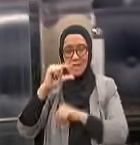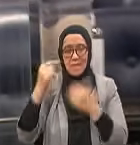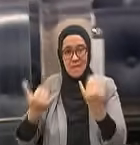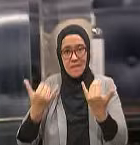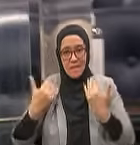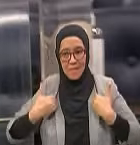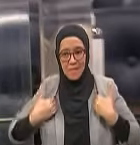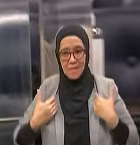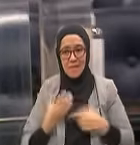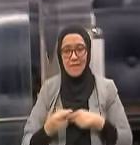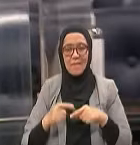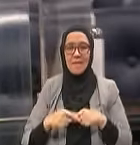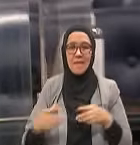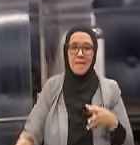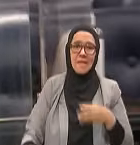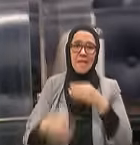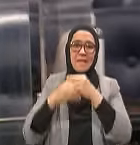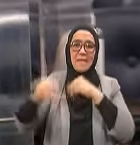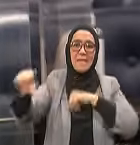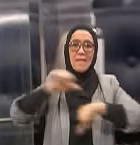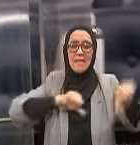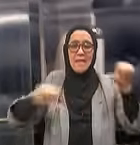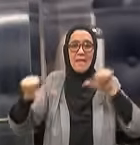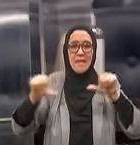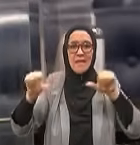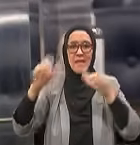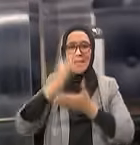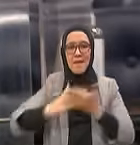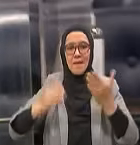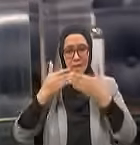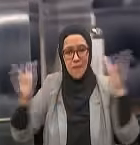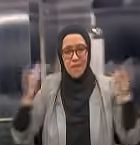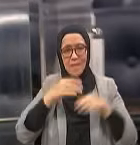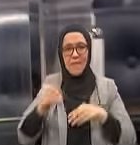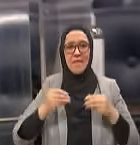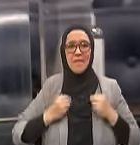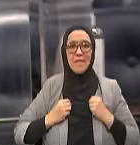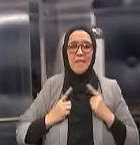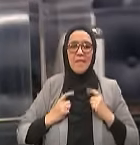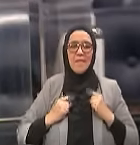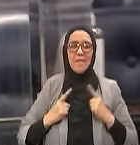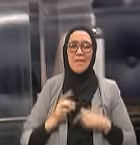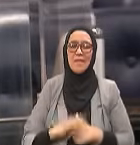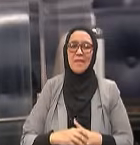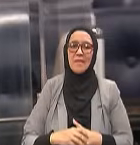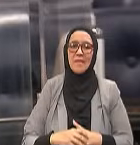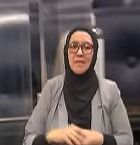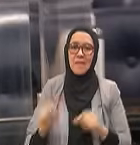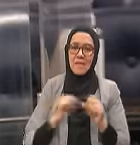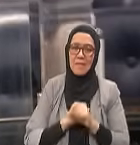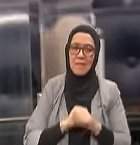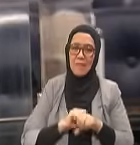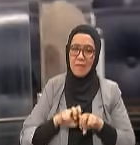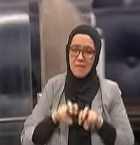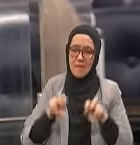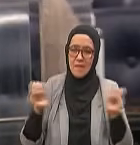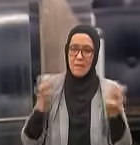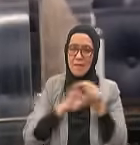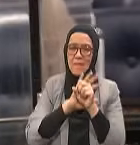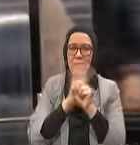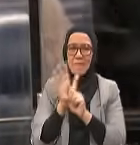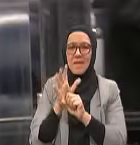antara set awam dan swasta telah endemik Wisma belas juga